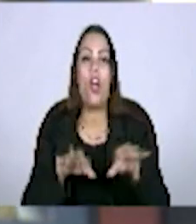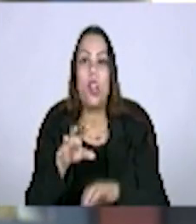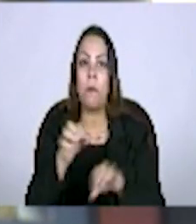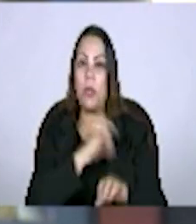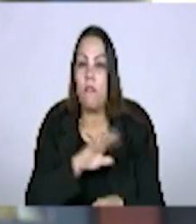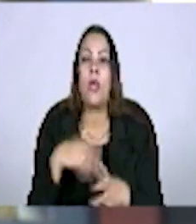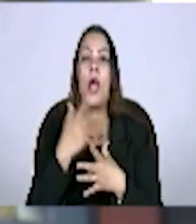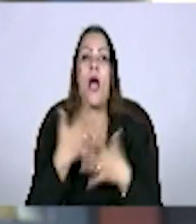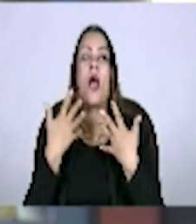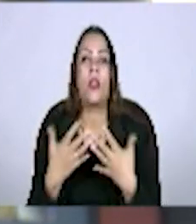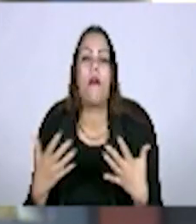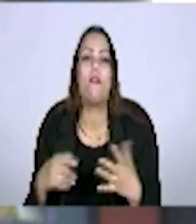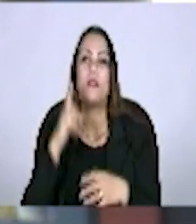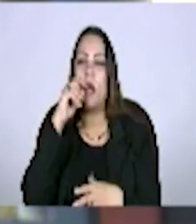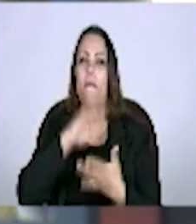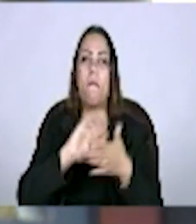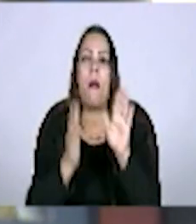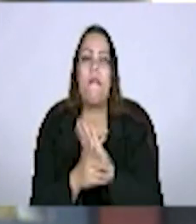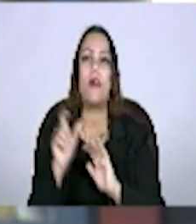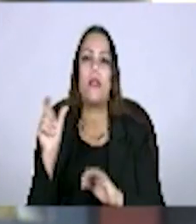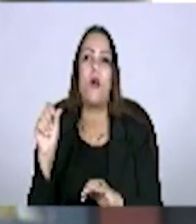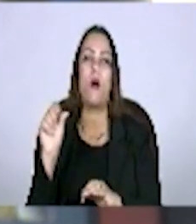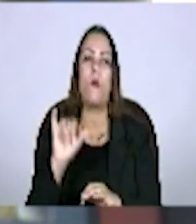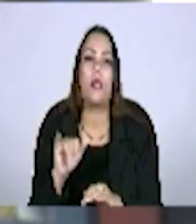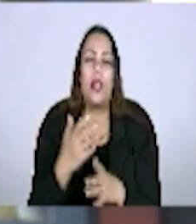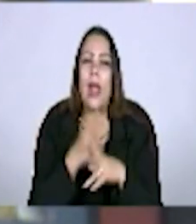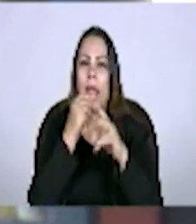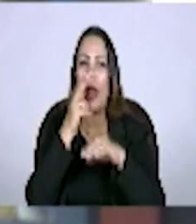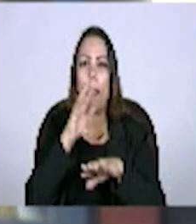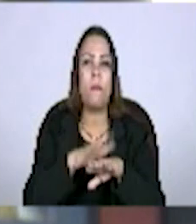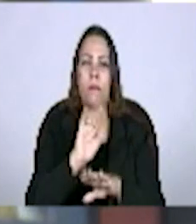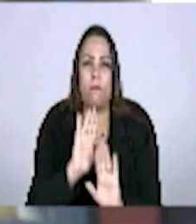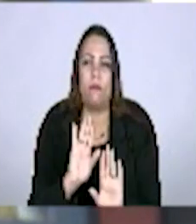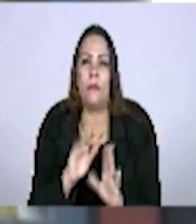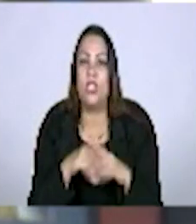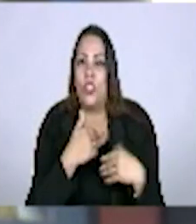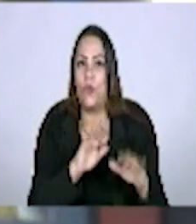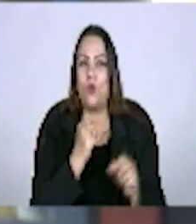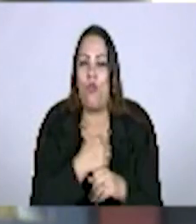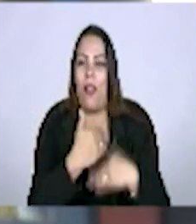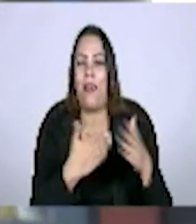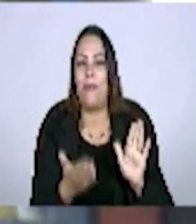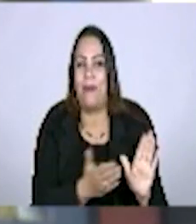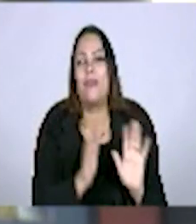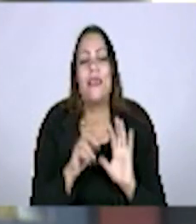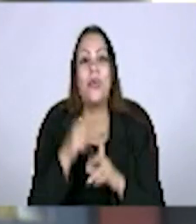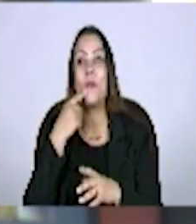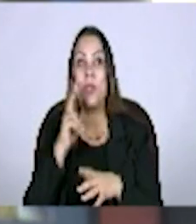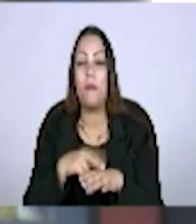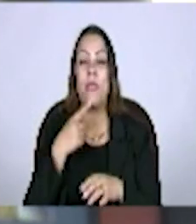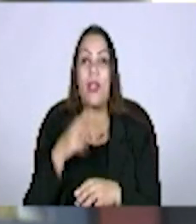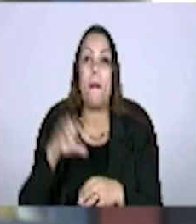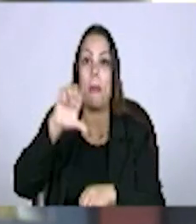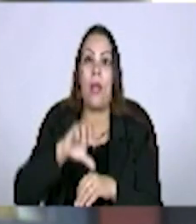ان تم تخفيف الضغط عليها في موضوع الملف النووي بتاعها الناس دلوقتي ما بتتكلمش عنه كتير الامر الثاني بدت ان هي لاعب اقليمي